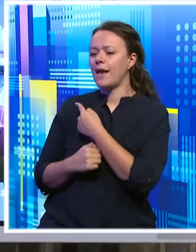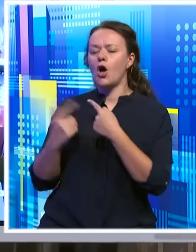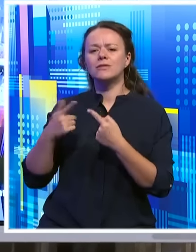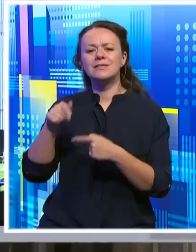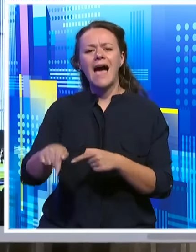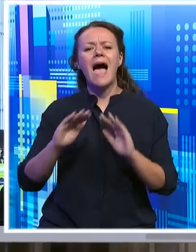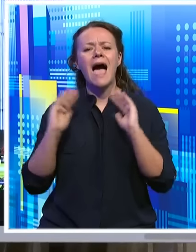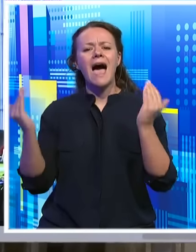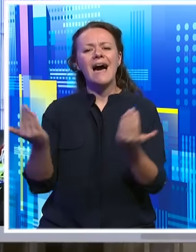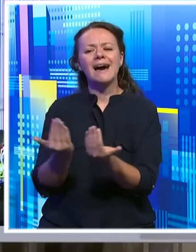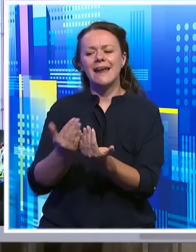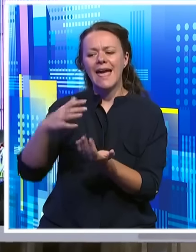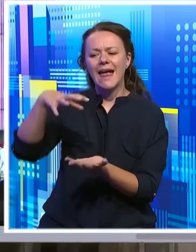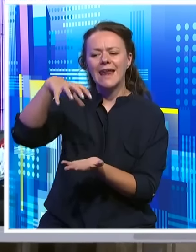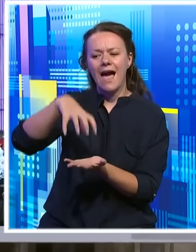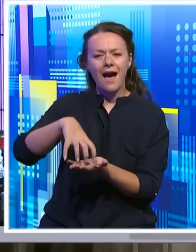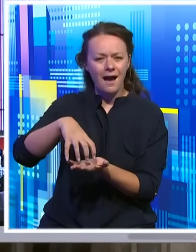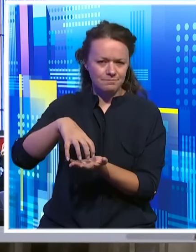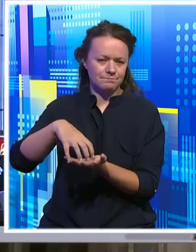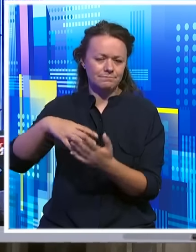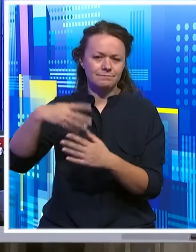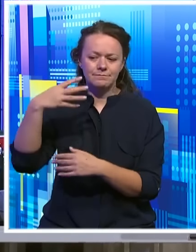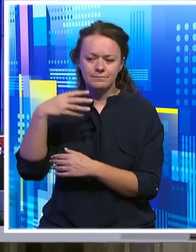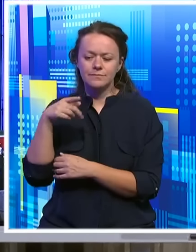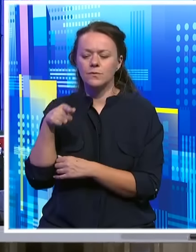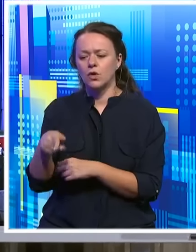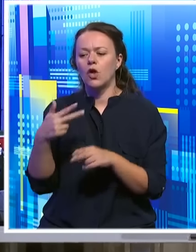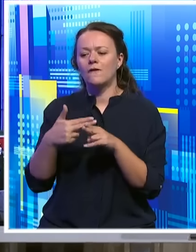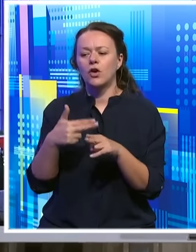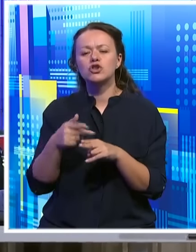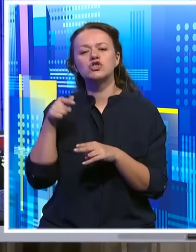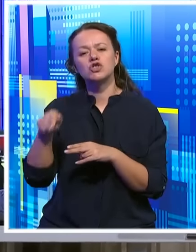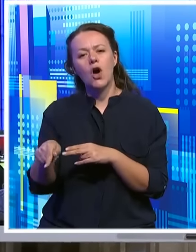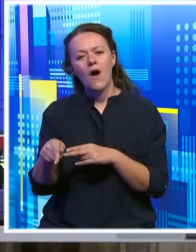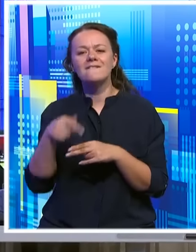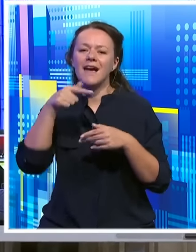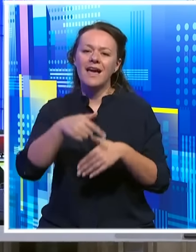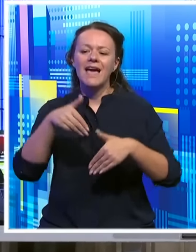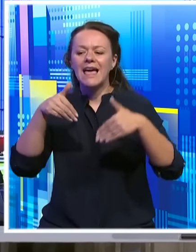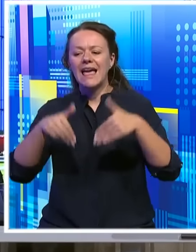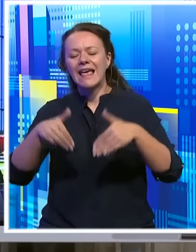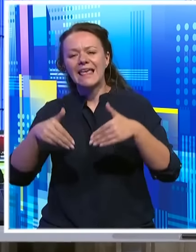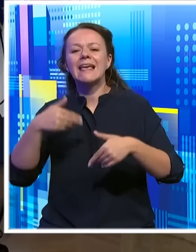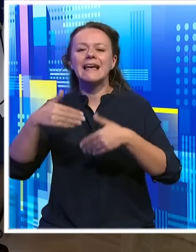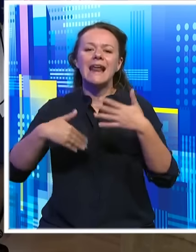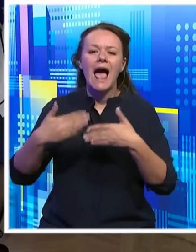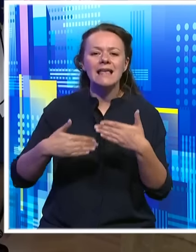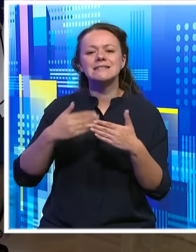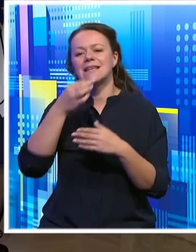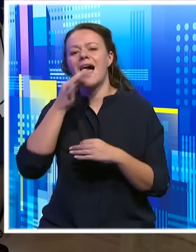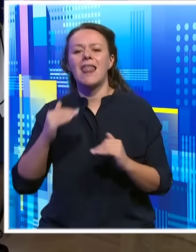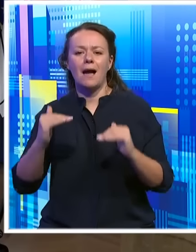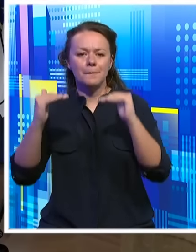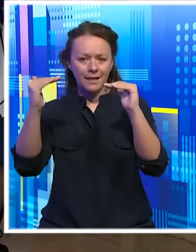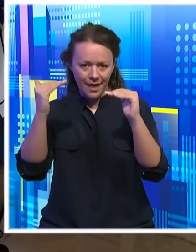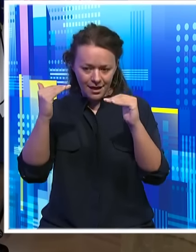od, dvorana od, ovo zovemo paviljon igraj u skladu sa temama samog Expa igraj za napredak,